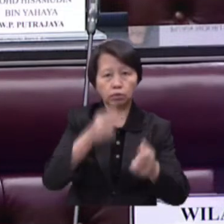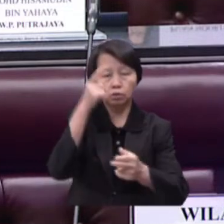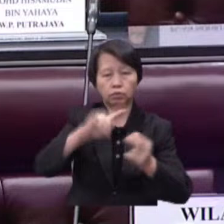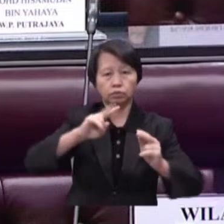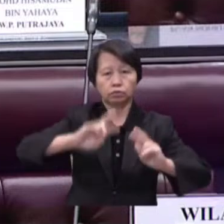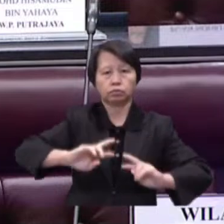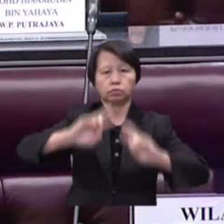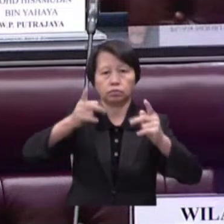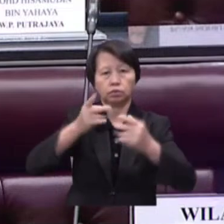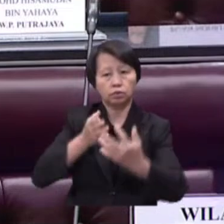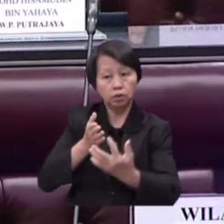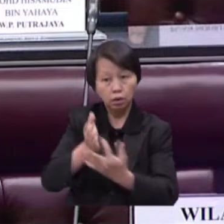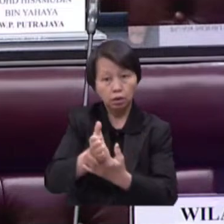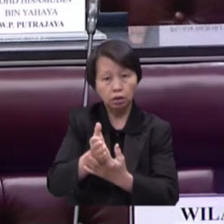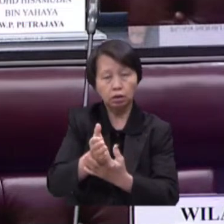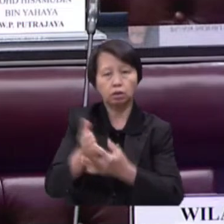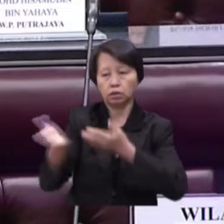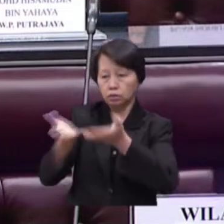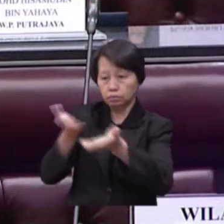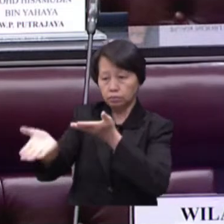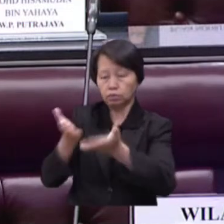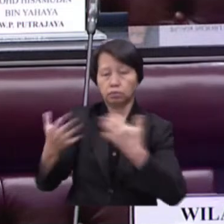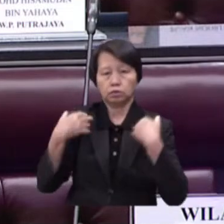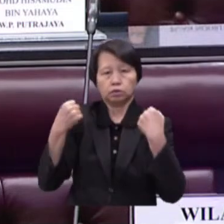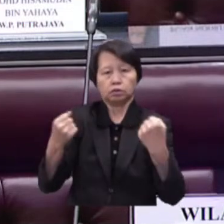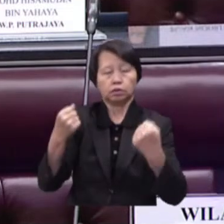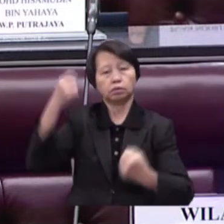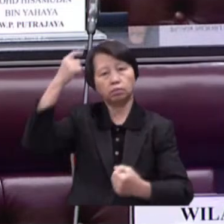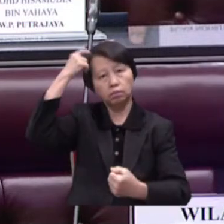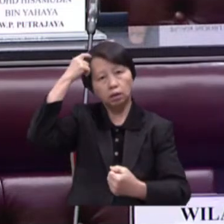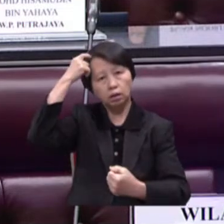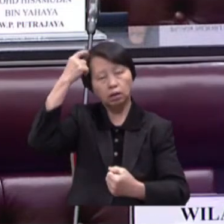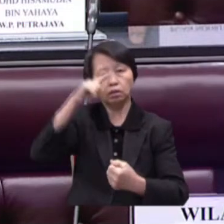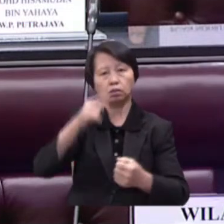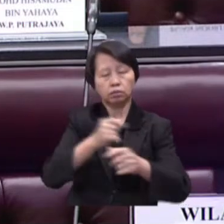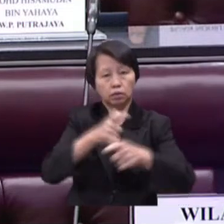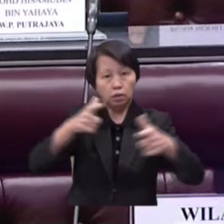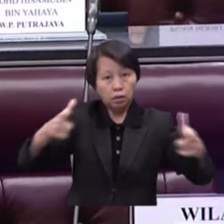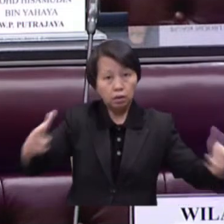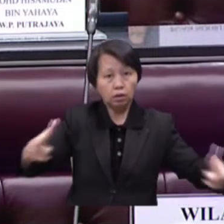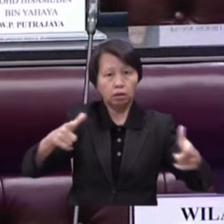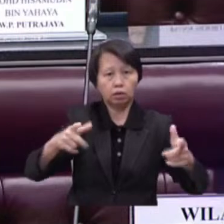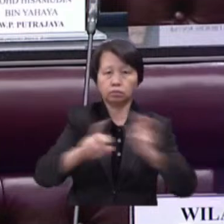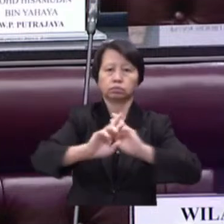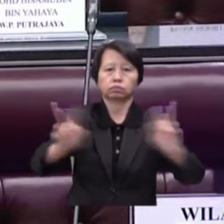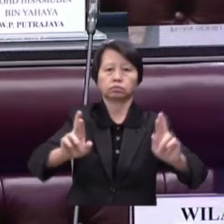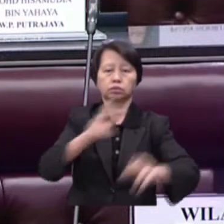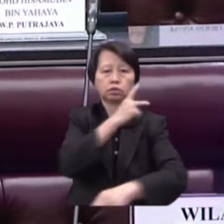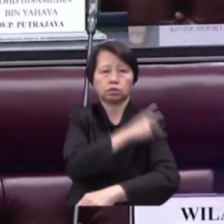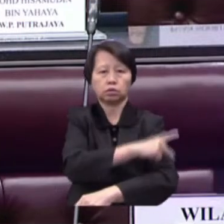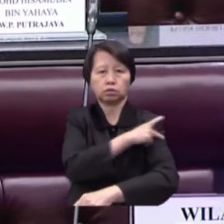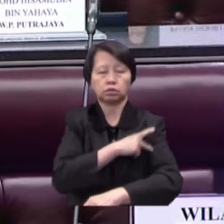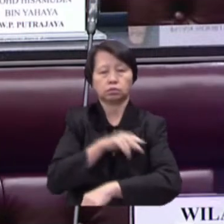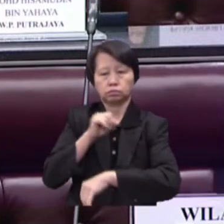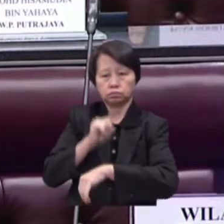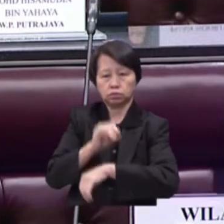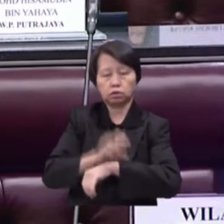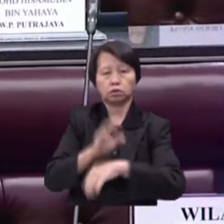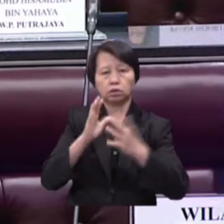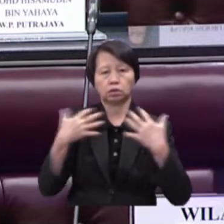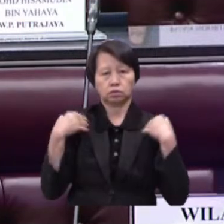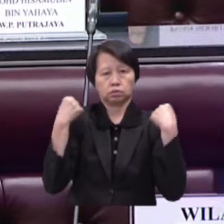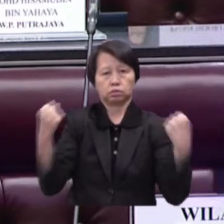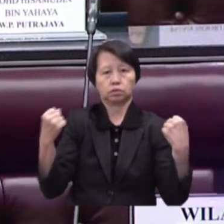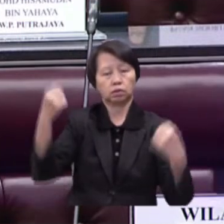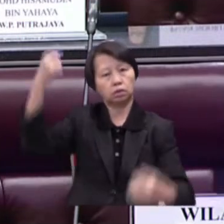meningkatkan akses kepada perikmatan kesehatan mental memperluaskan ketersediaan klinik dan konsuler kesehatan